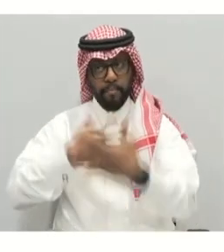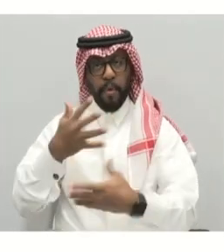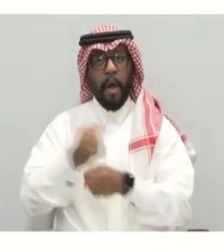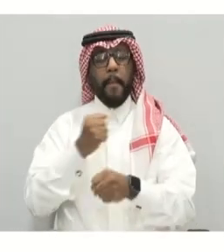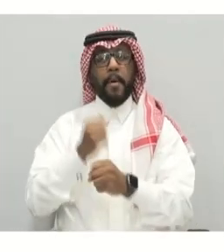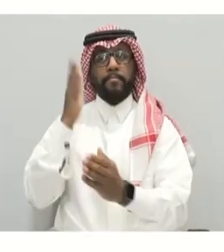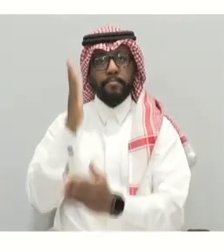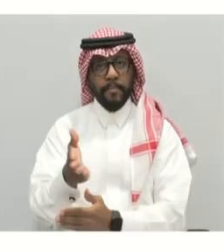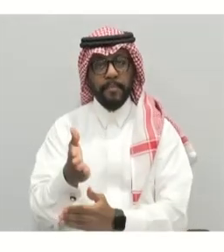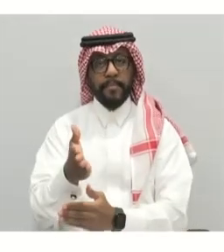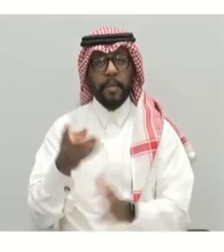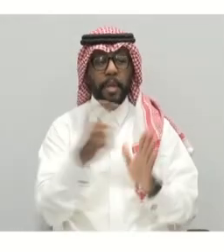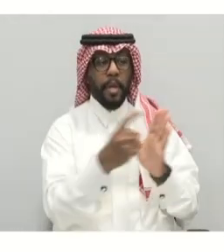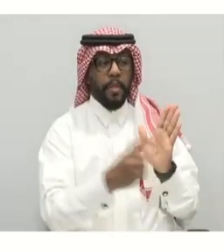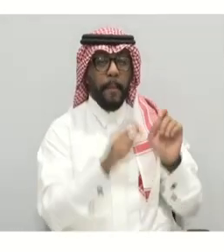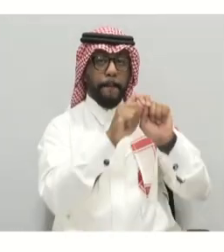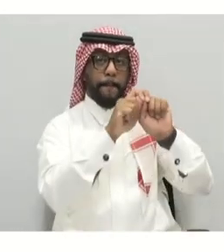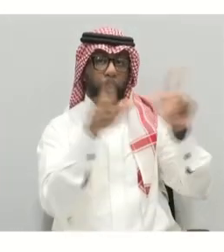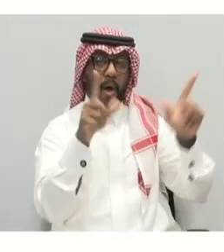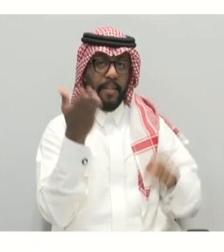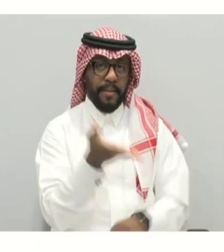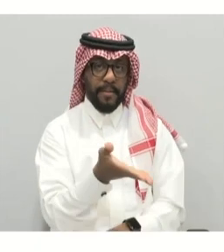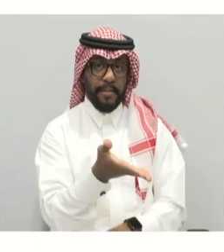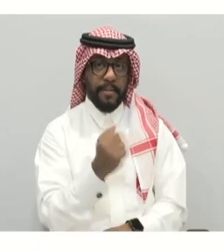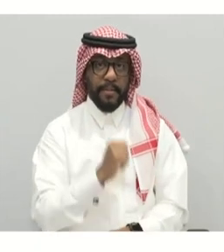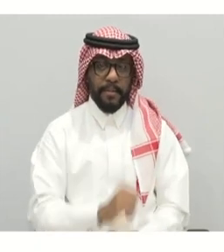النظام والتقيد بالنظام